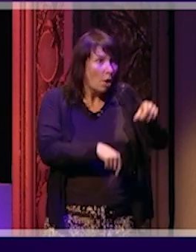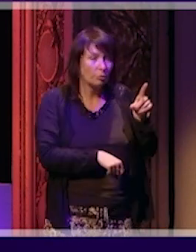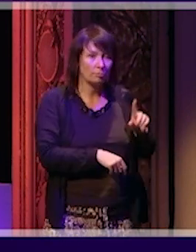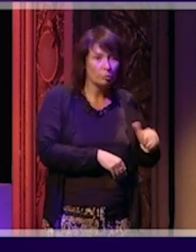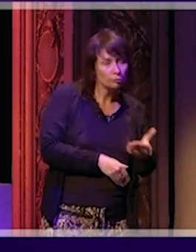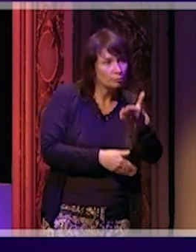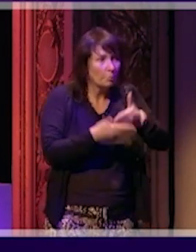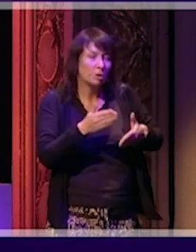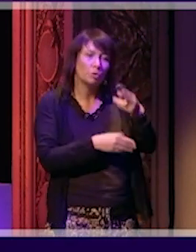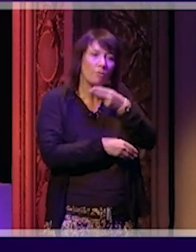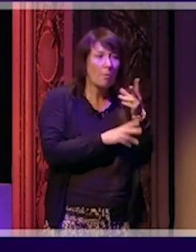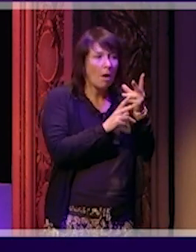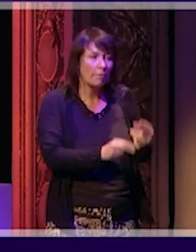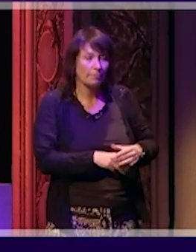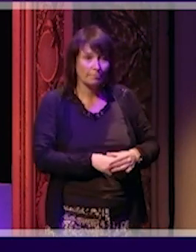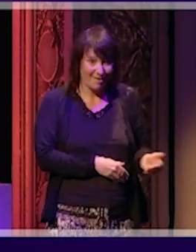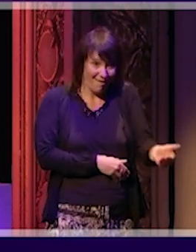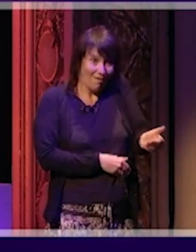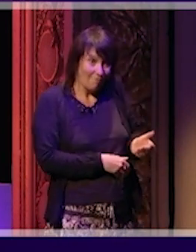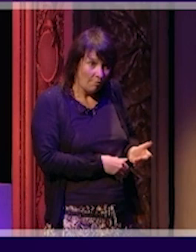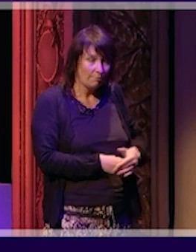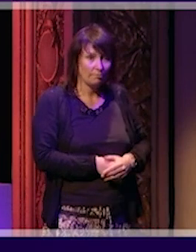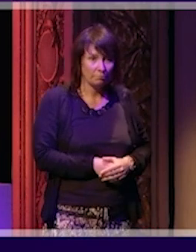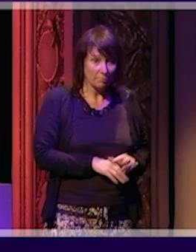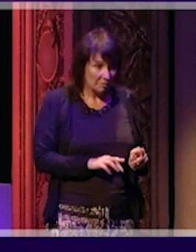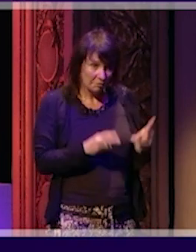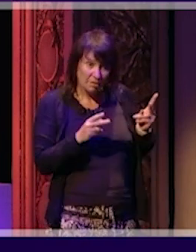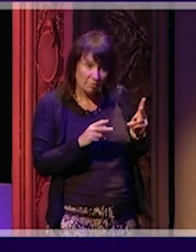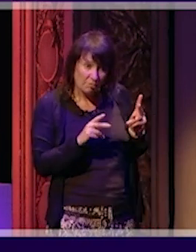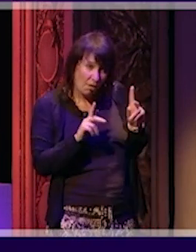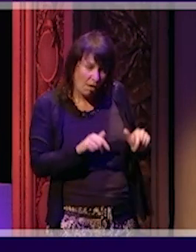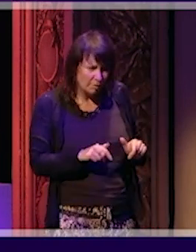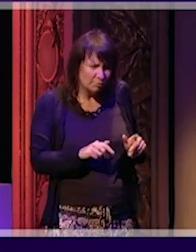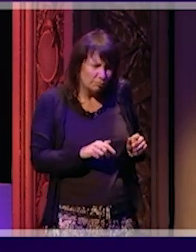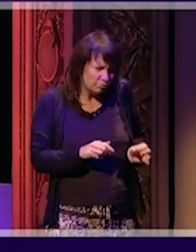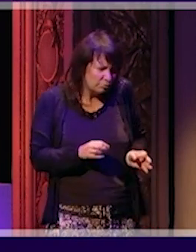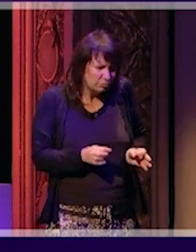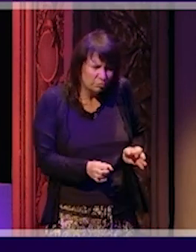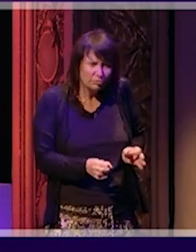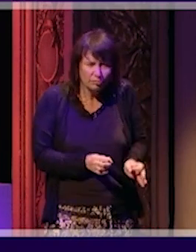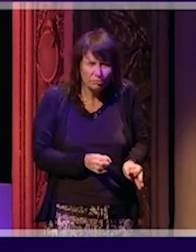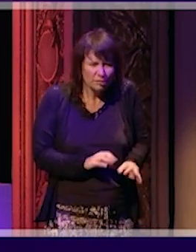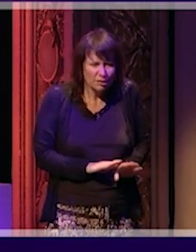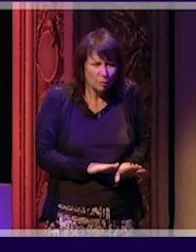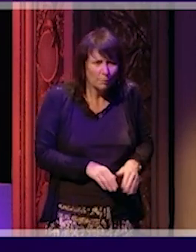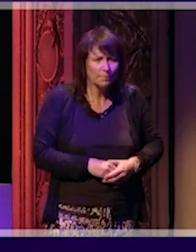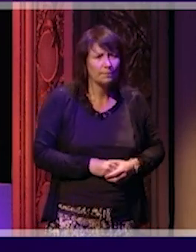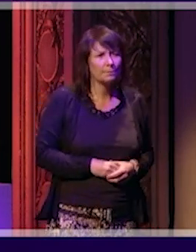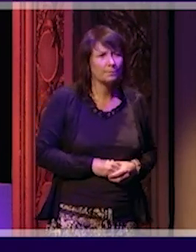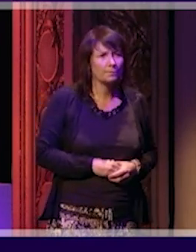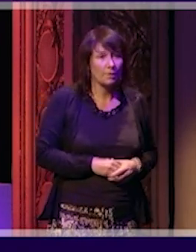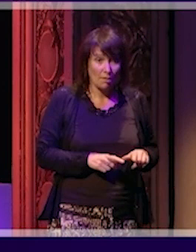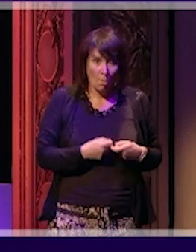mi-novembre mais avant ça la vie n'existait que sous la forme de micro-organismes d'eau plus quelques cellules et